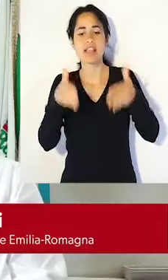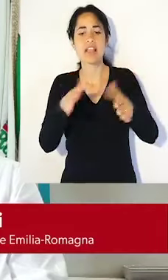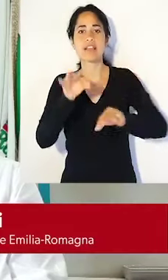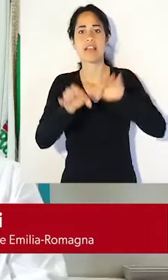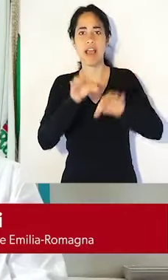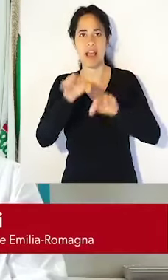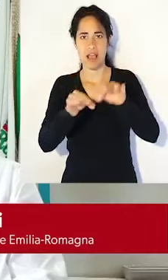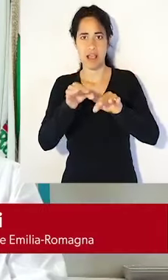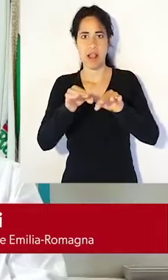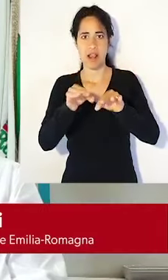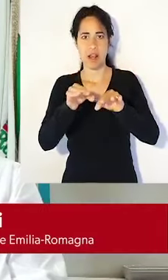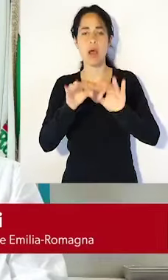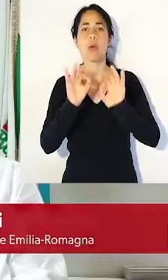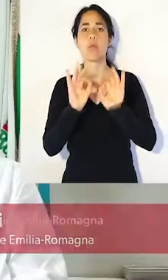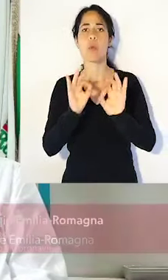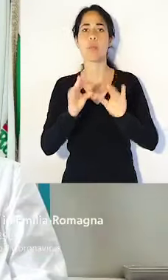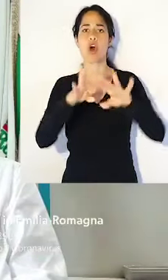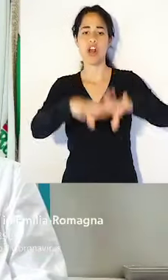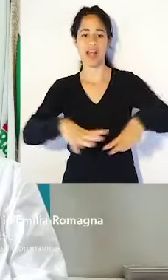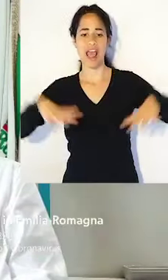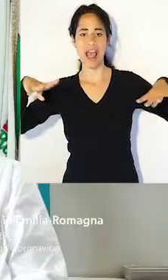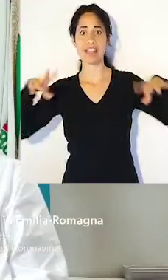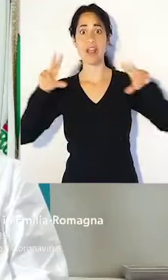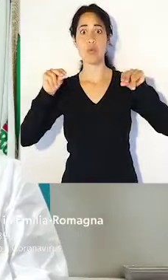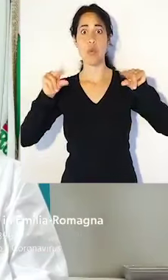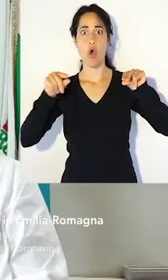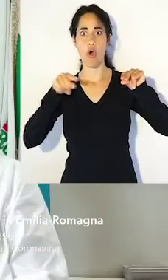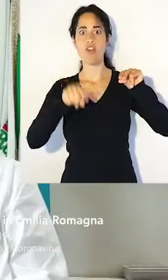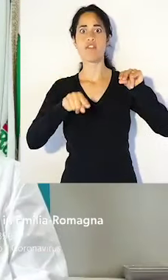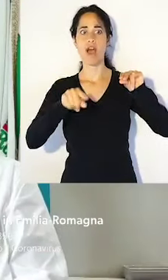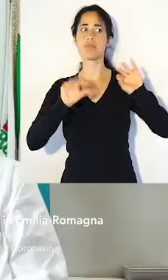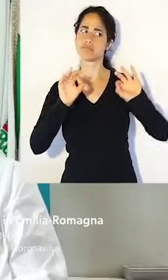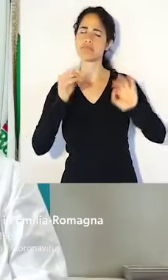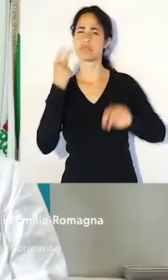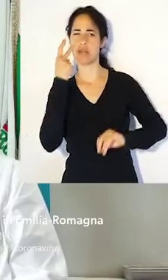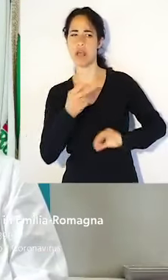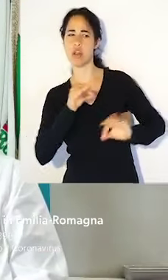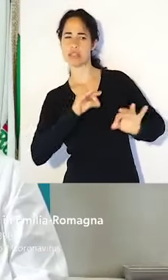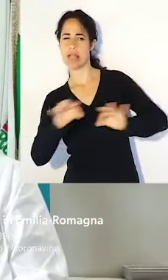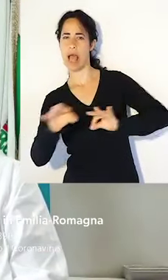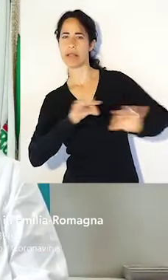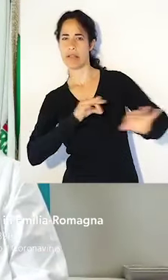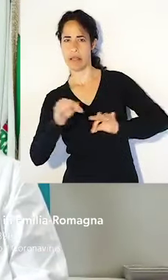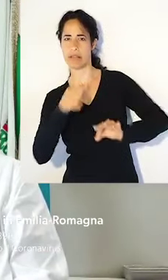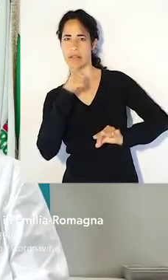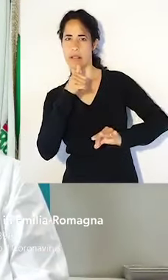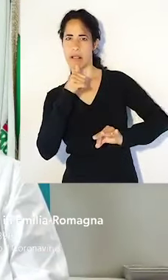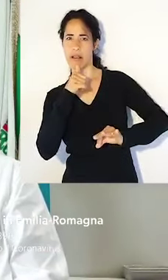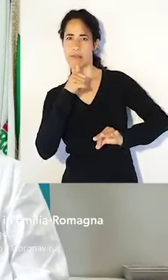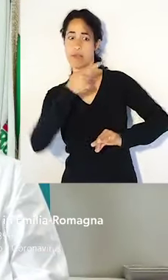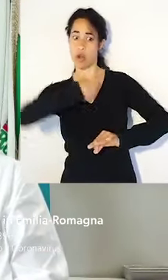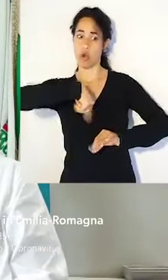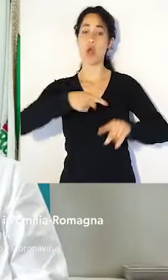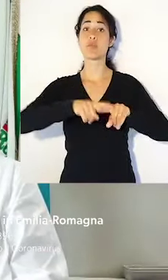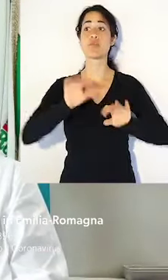che è ovviamente una rete molto importante, molto anche strategica per noi e per l'Italia